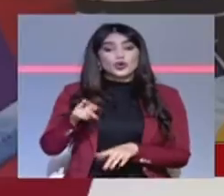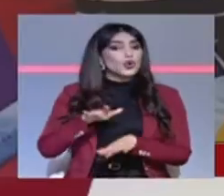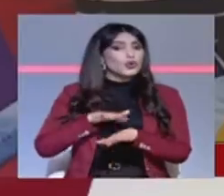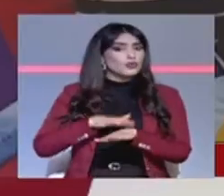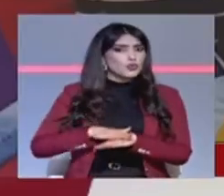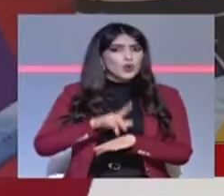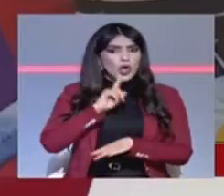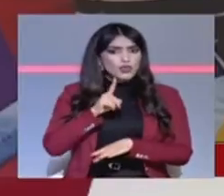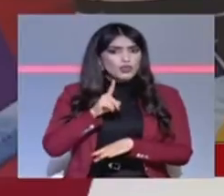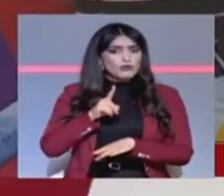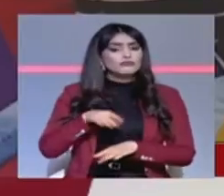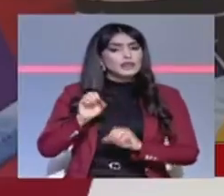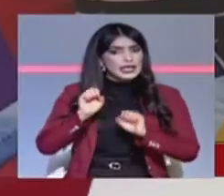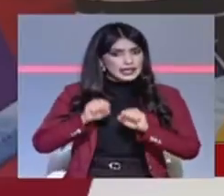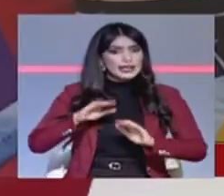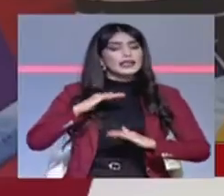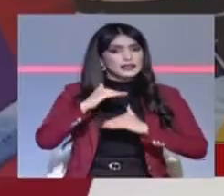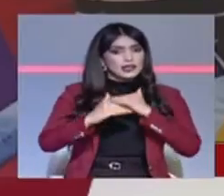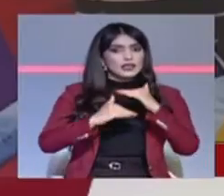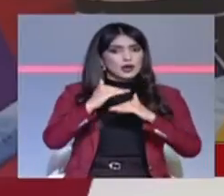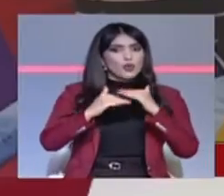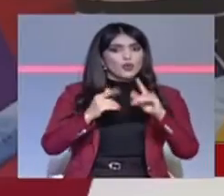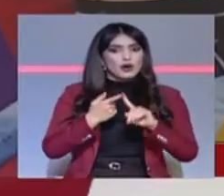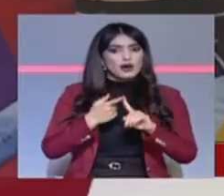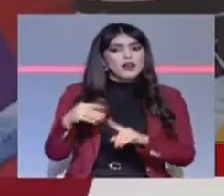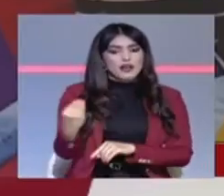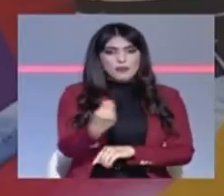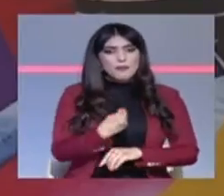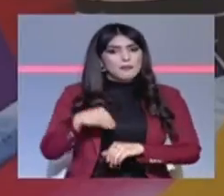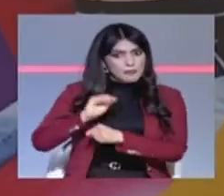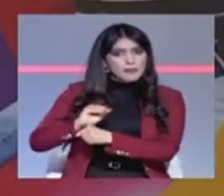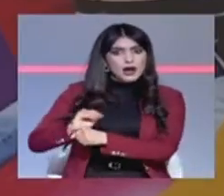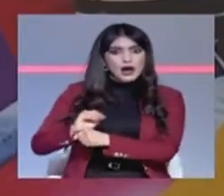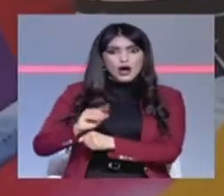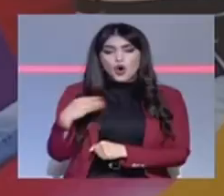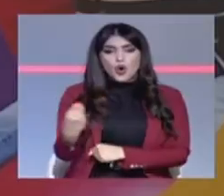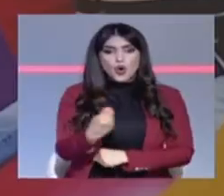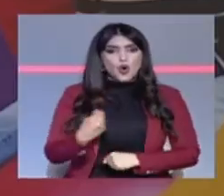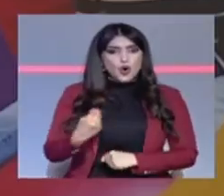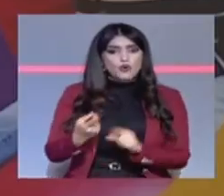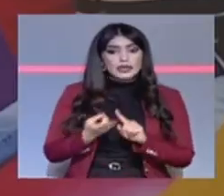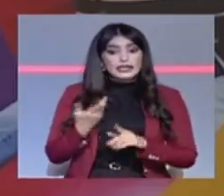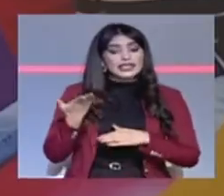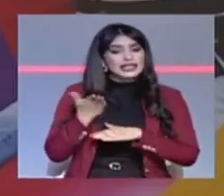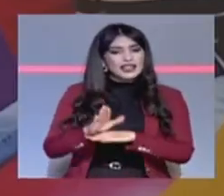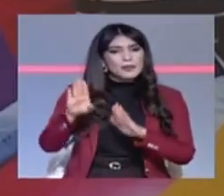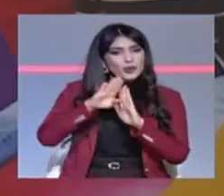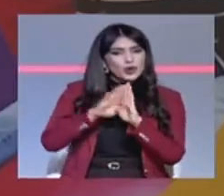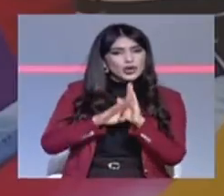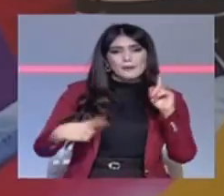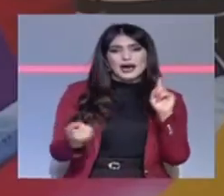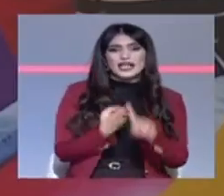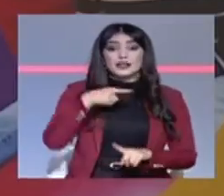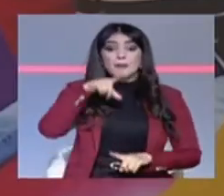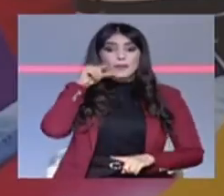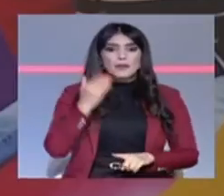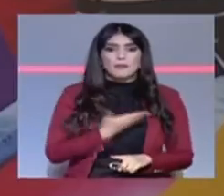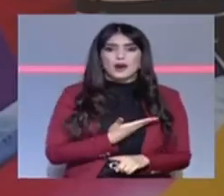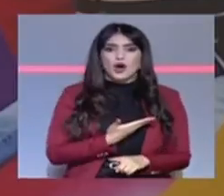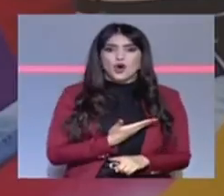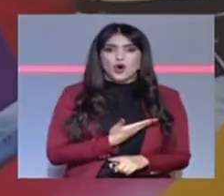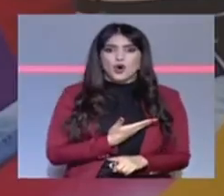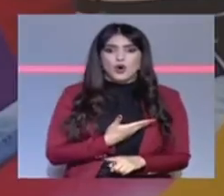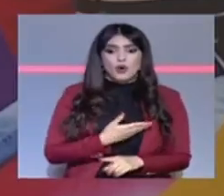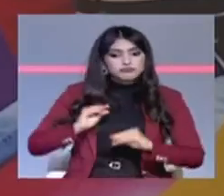تمكن من تطوير الاجابات المناسبه مع رسائل ومعارف ستوجه الى الوالدين اللذين سيساعدنا